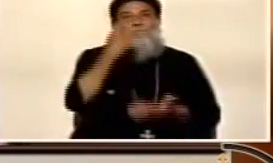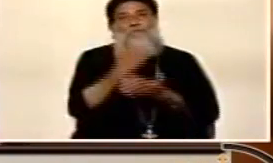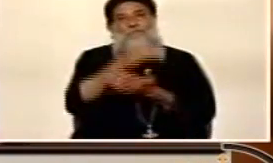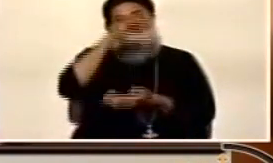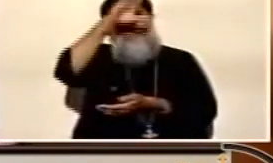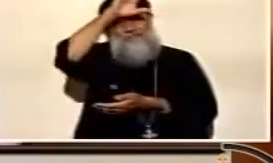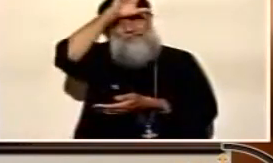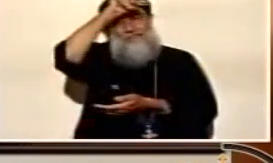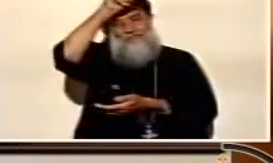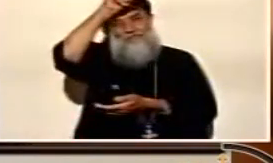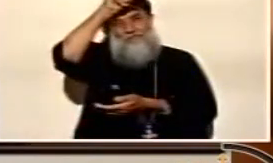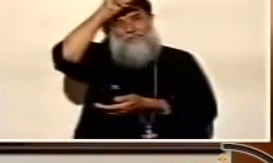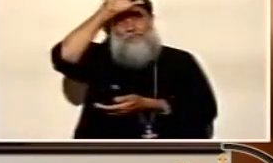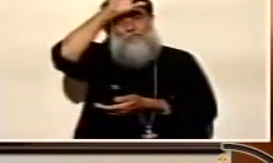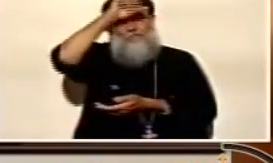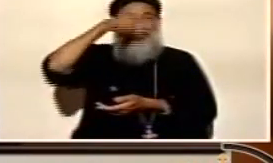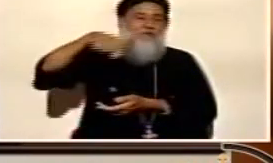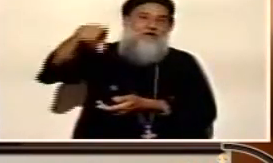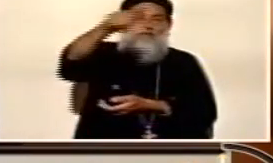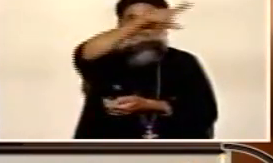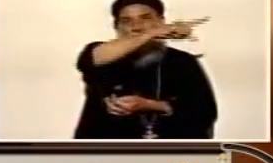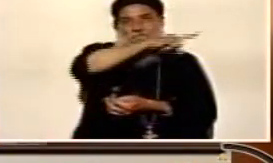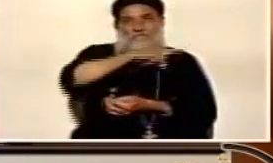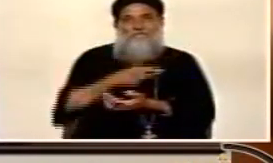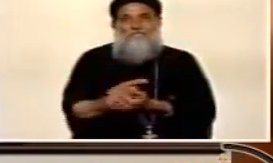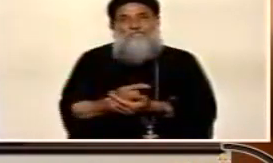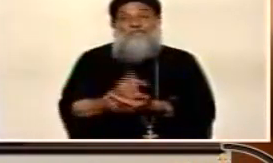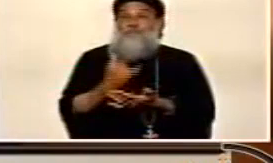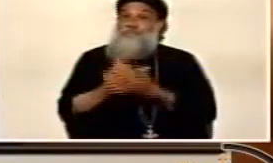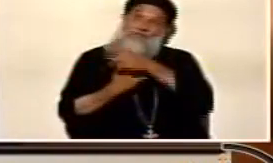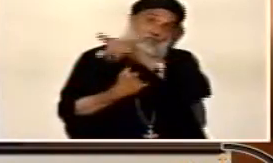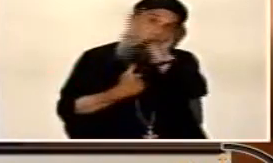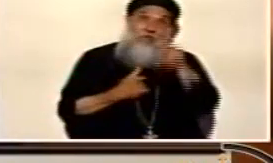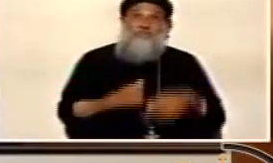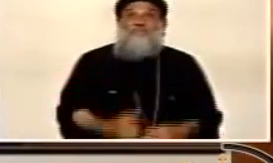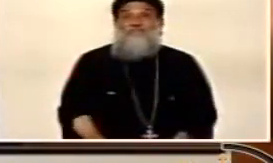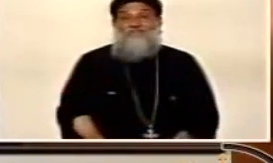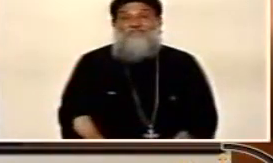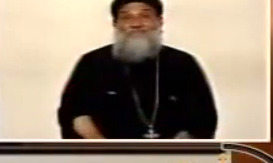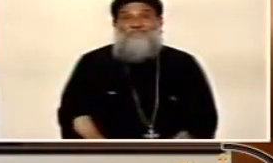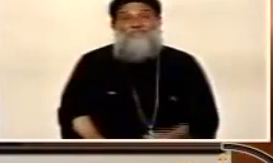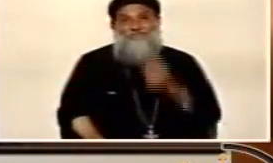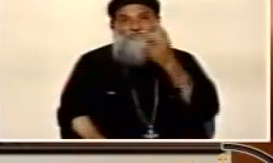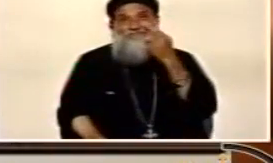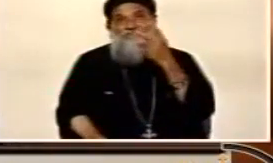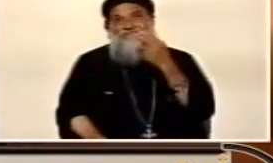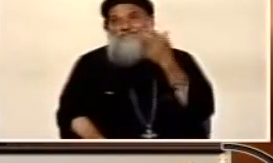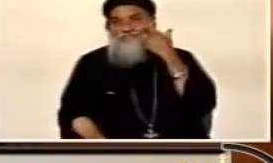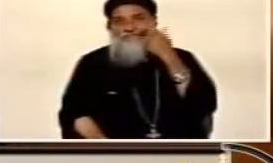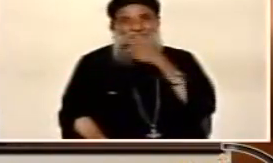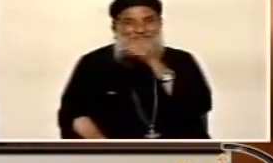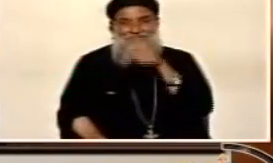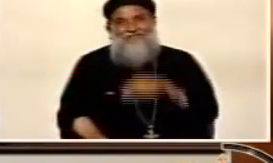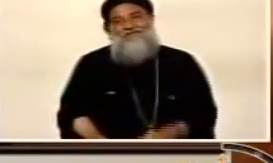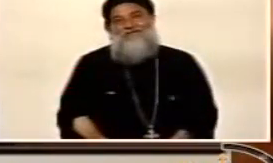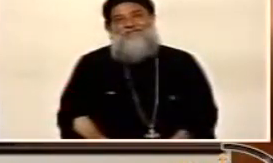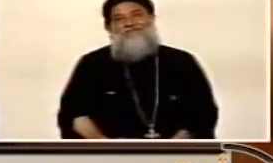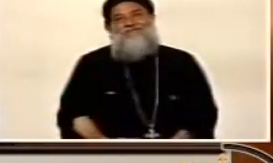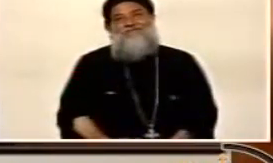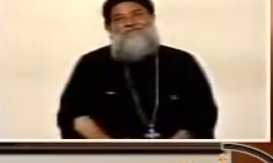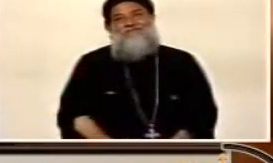ملكك أو ملكك. أو ملكك. يعني هما الاثنين يعني. أنا واحدة. بس لازم يفحص عن التشكيل.